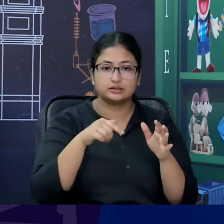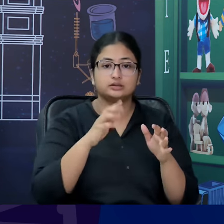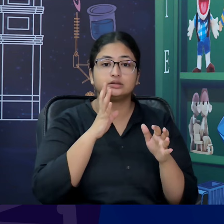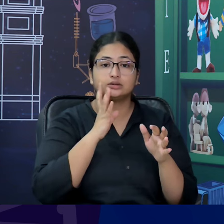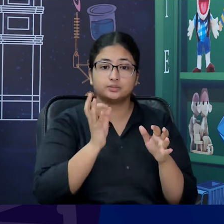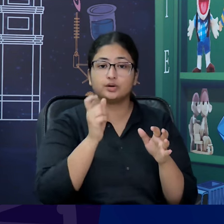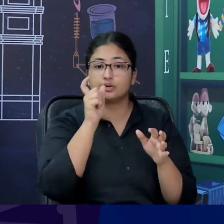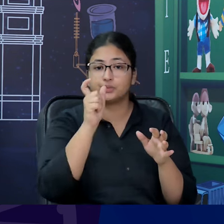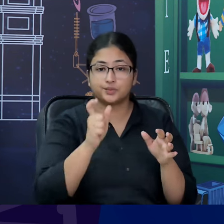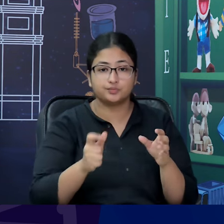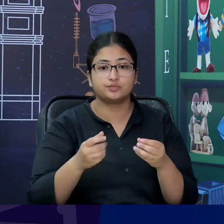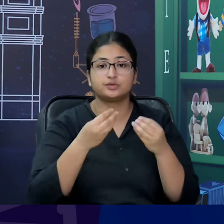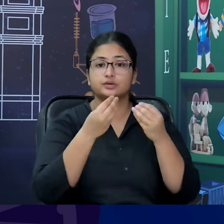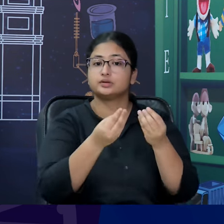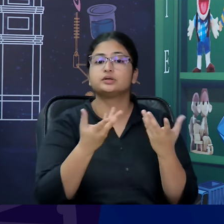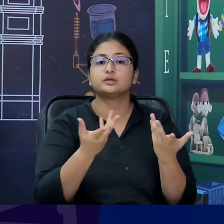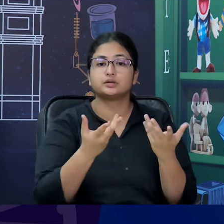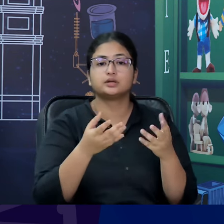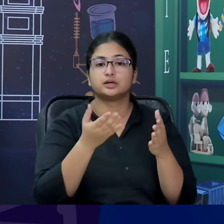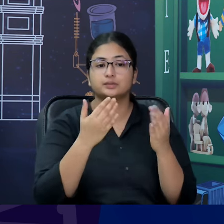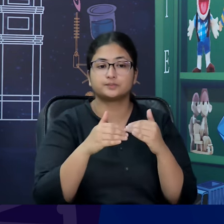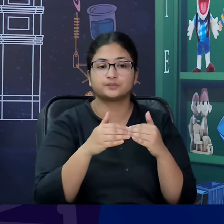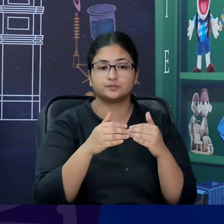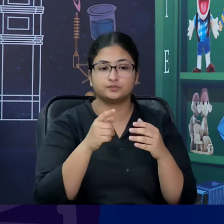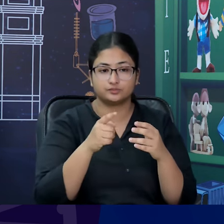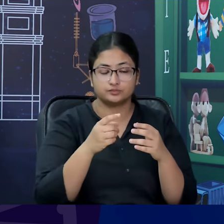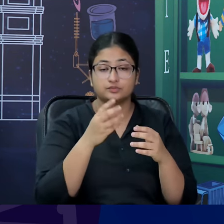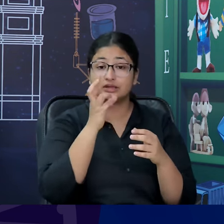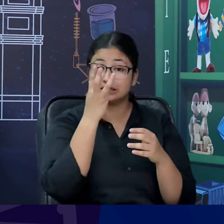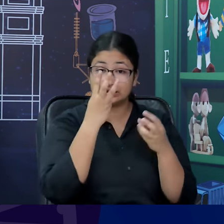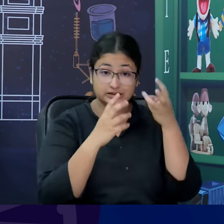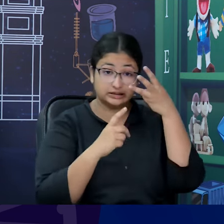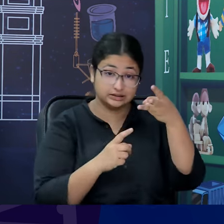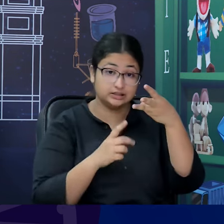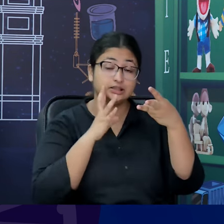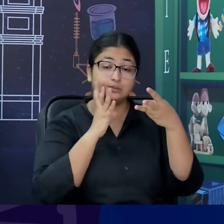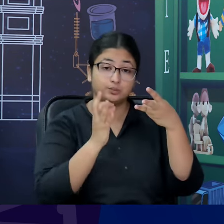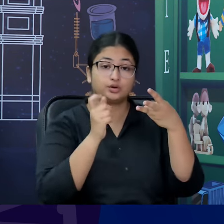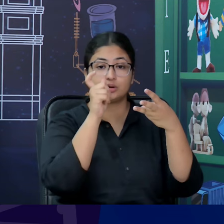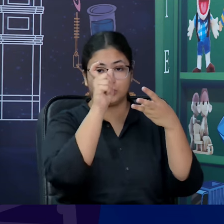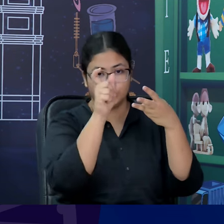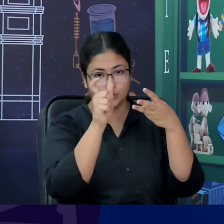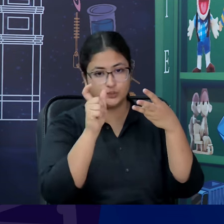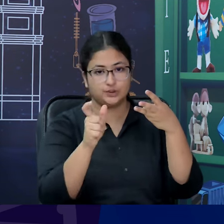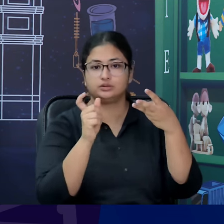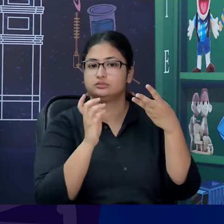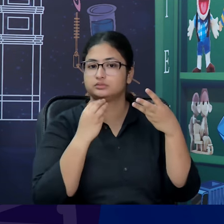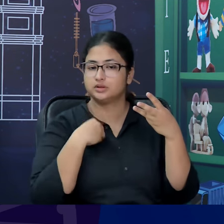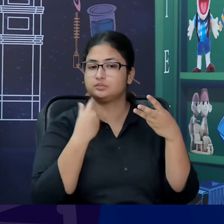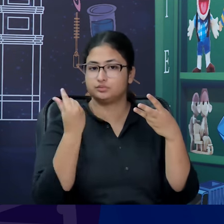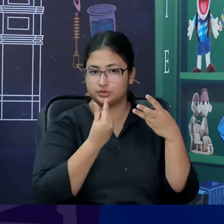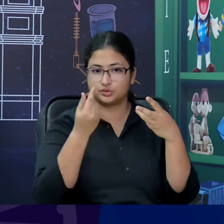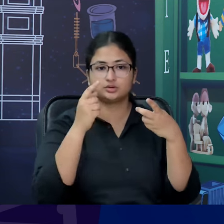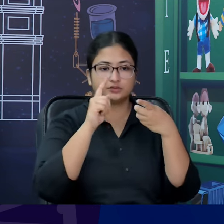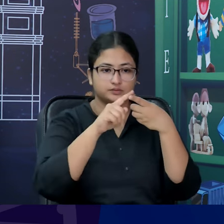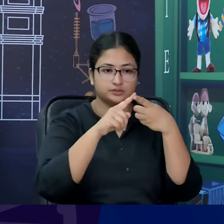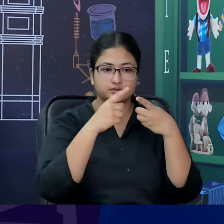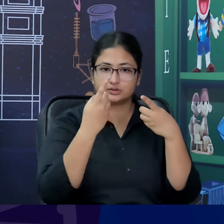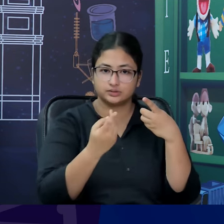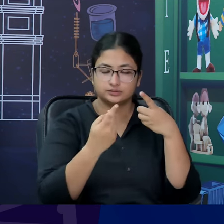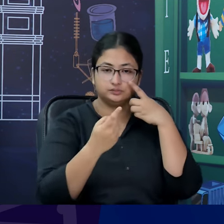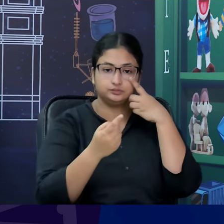जो कविता आपने दोनों कविताएं पढ़ी उनमें जो तीन प्रमुख शब्द यूज किए गए थे कीवर्ड्स यूज किए गए थे उसमें आप स्क्रीन पर देख पाते